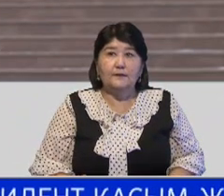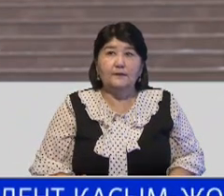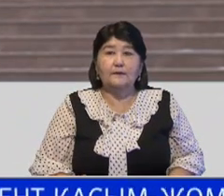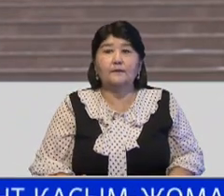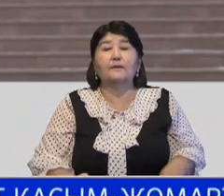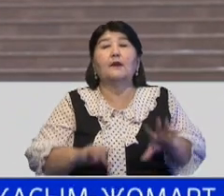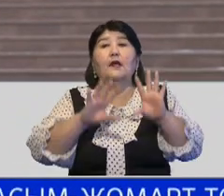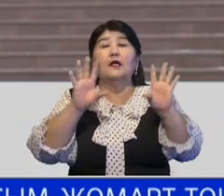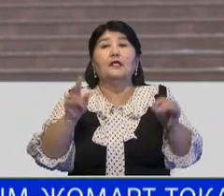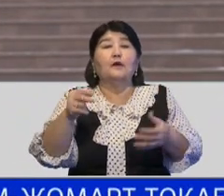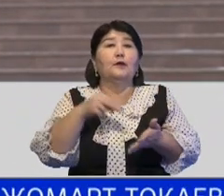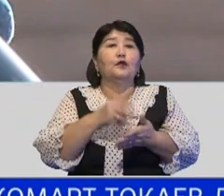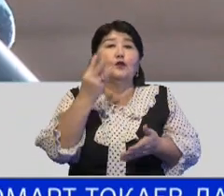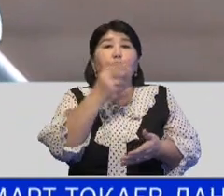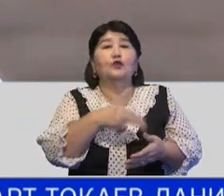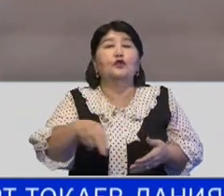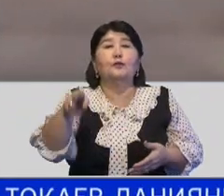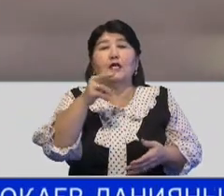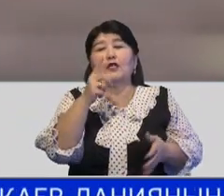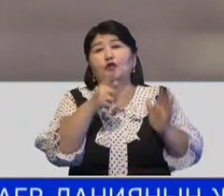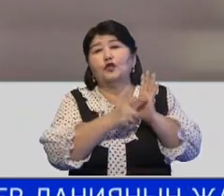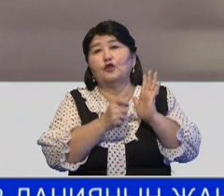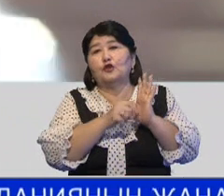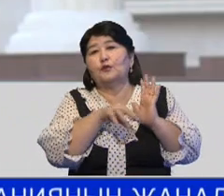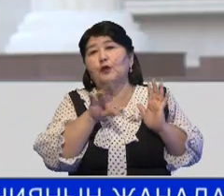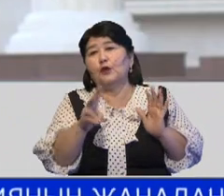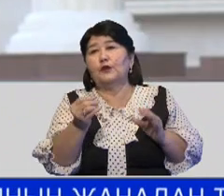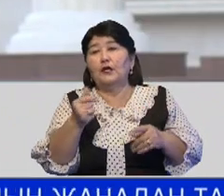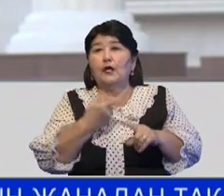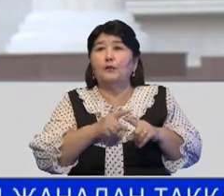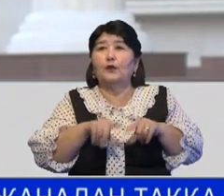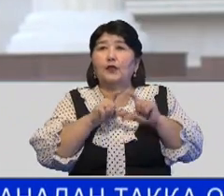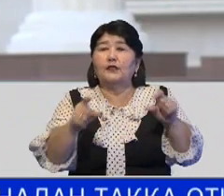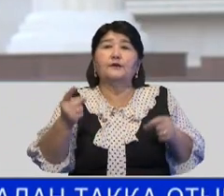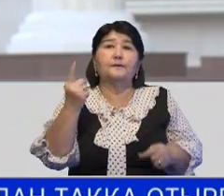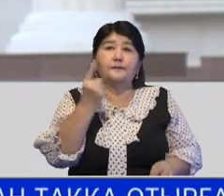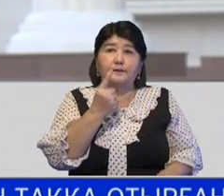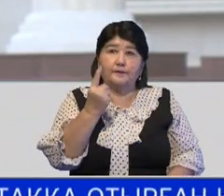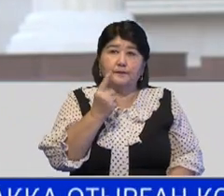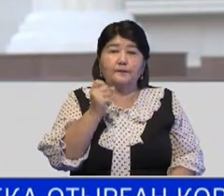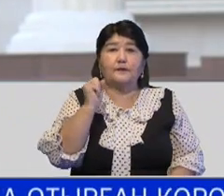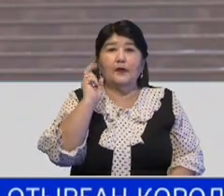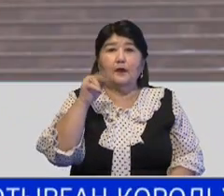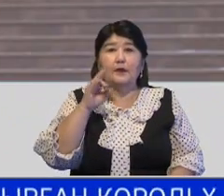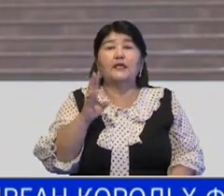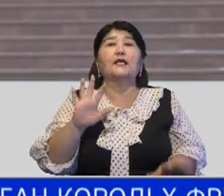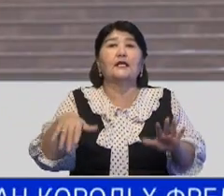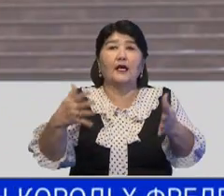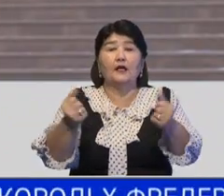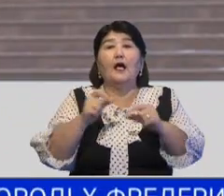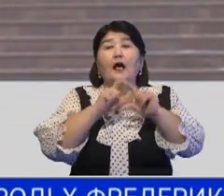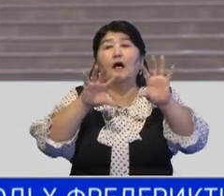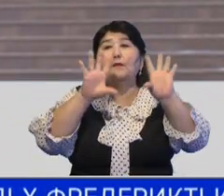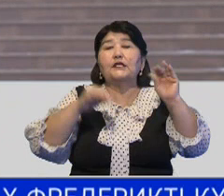Жалпы құрылыстық құны 3 миллиард 700 миллион теңге. Біз бұл объектіні бірінші ақпанға дейін қабылдаймыз. Объектің